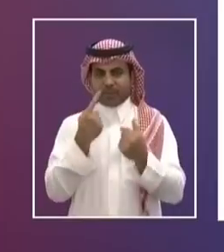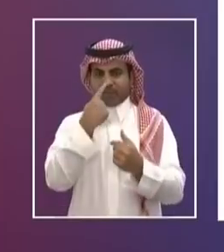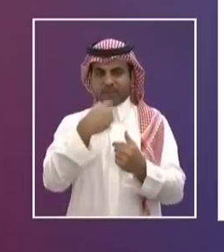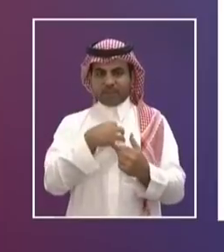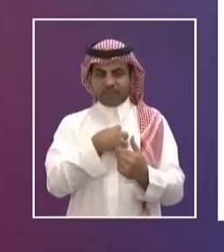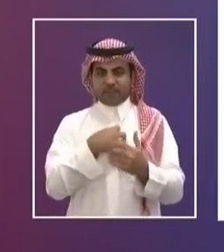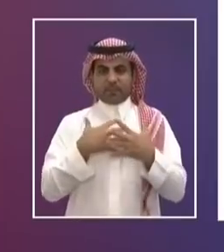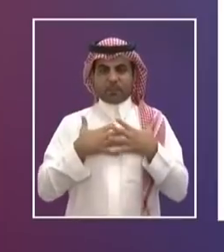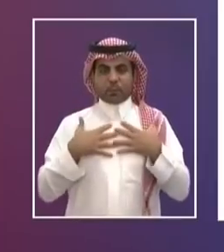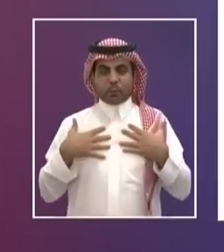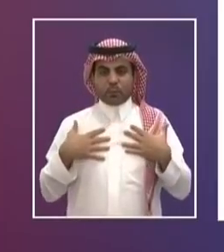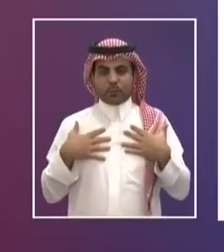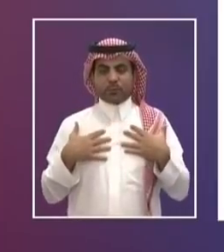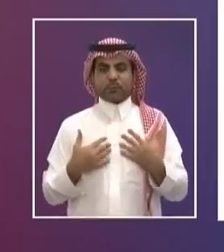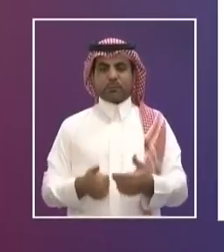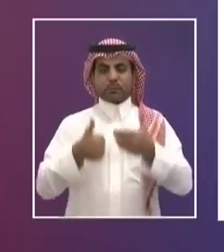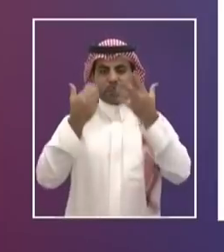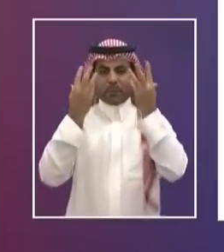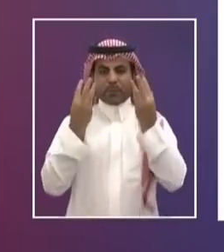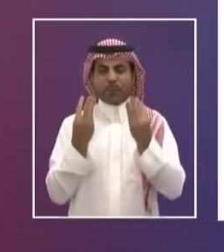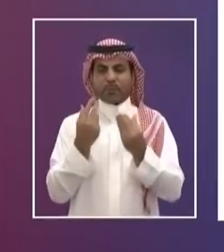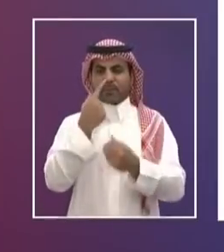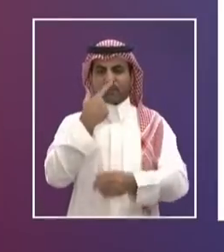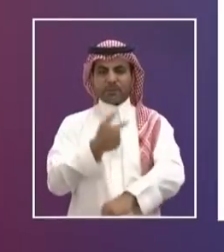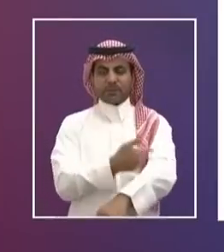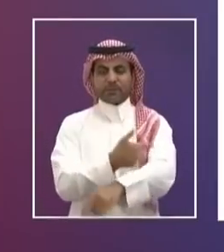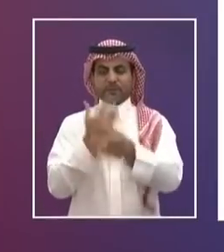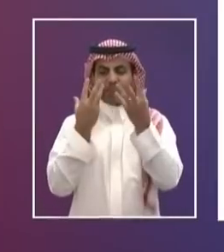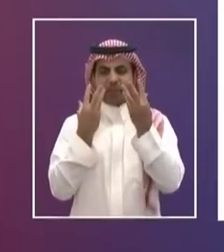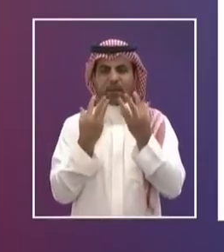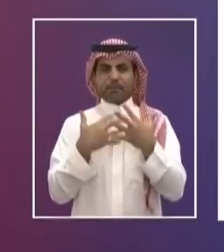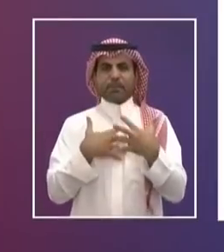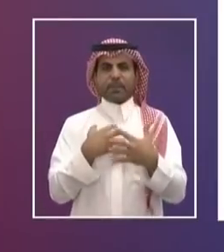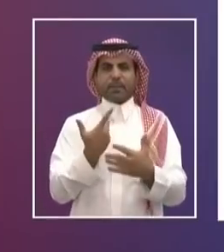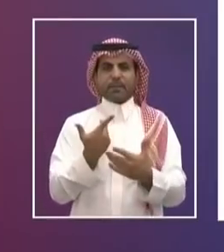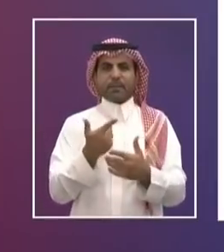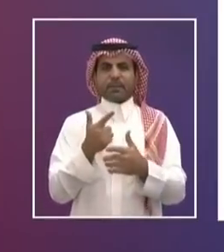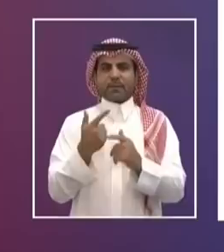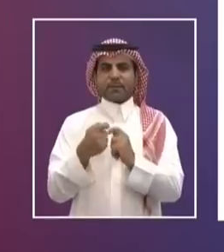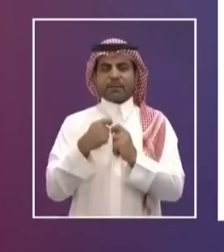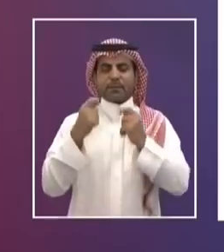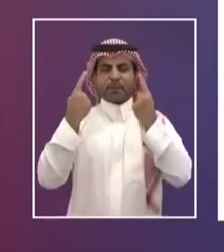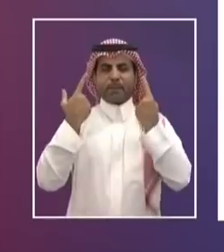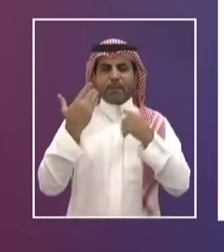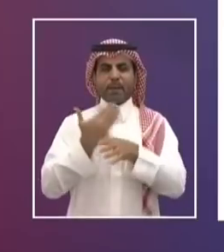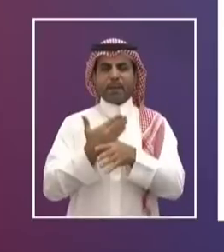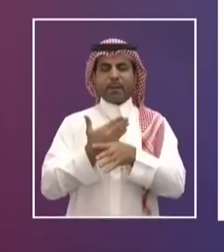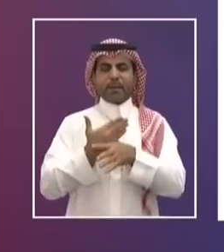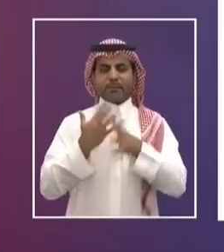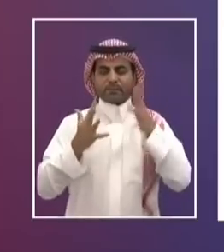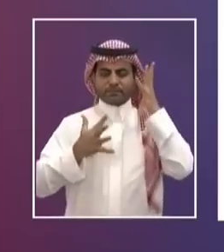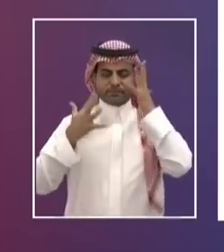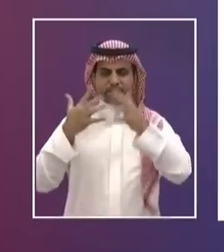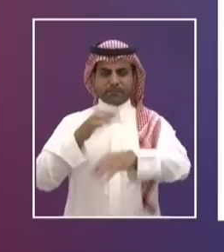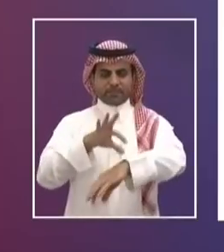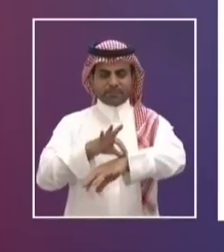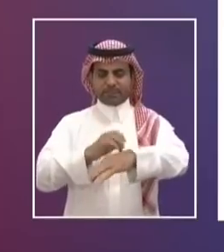نفسية أقوى وقلت الأعراض النفسية التي قد تؤثر على الأعراض